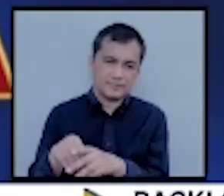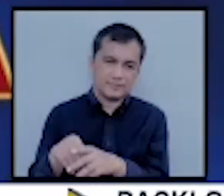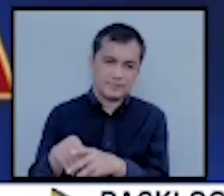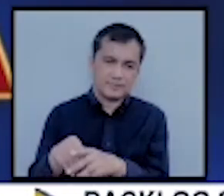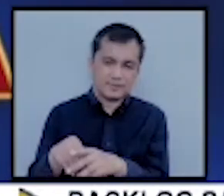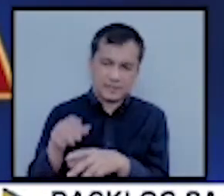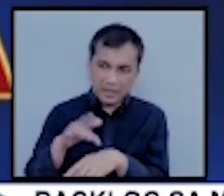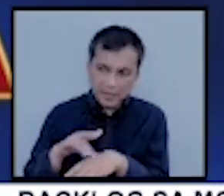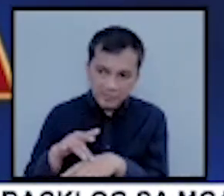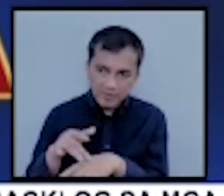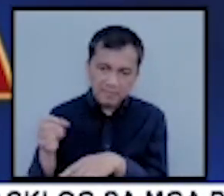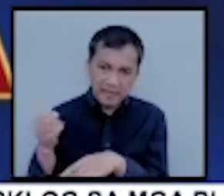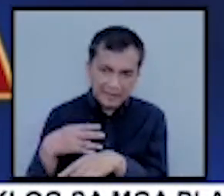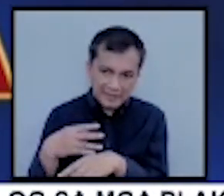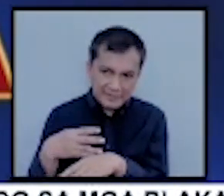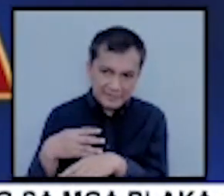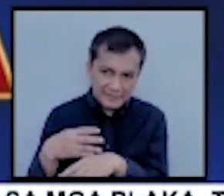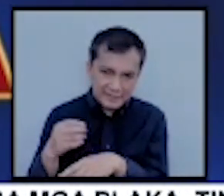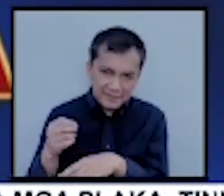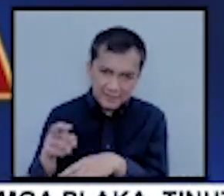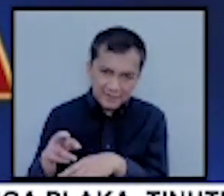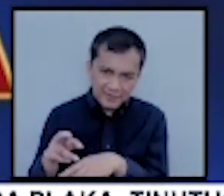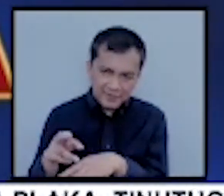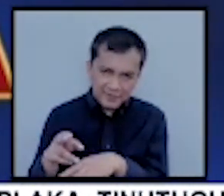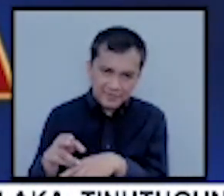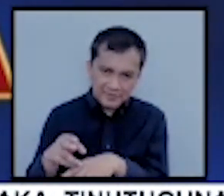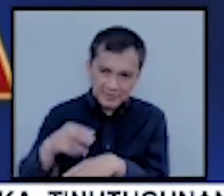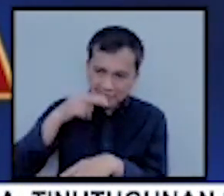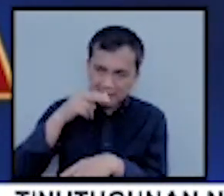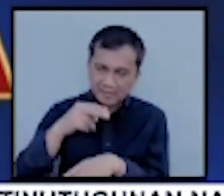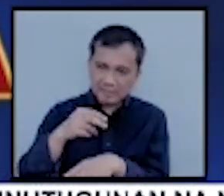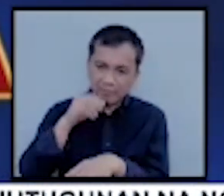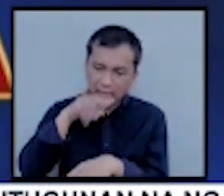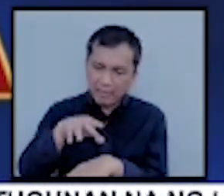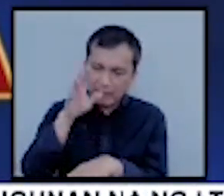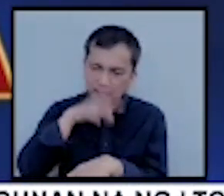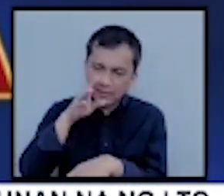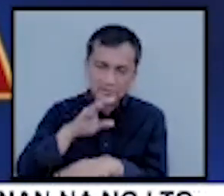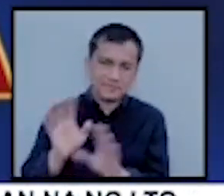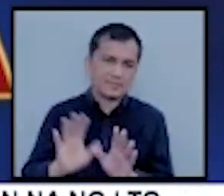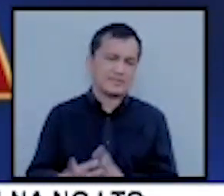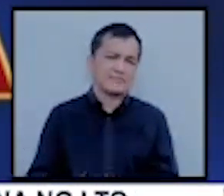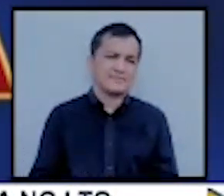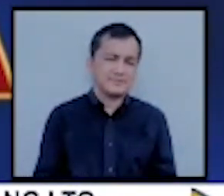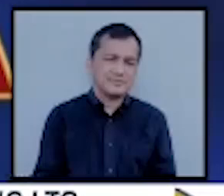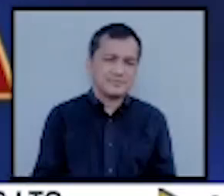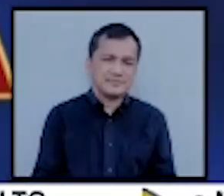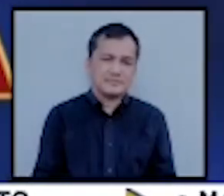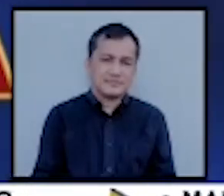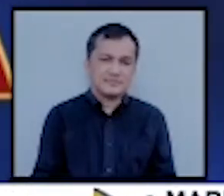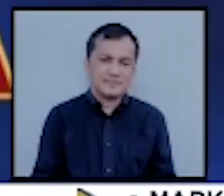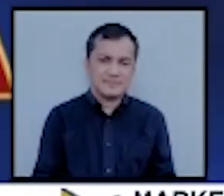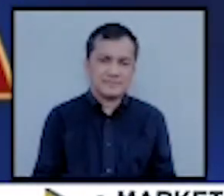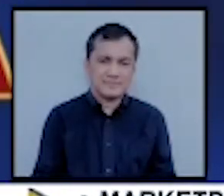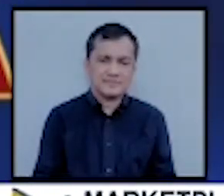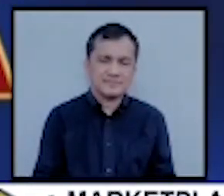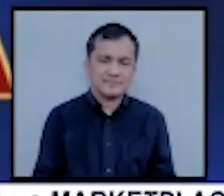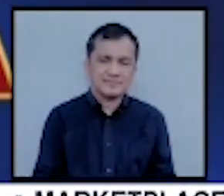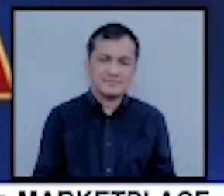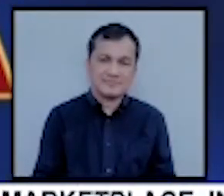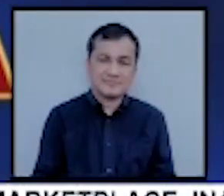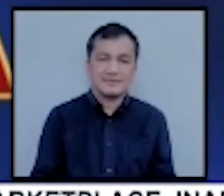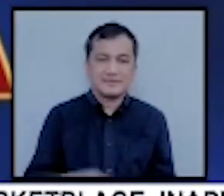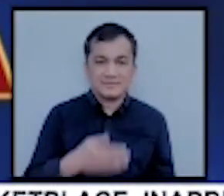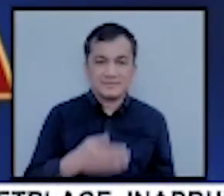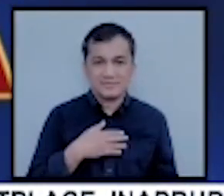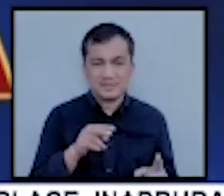buhok, na pangit siya, o kaya hindi siya magandang manamit o bad breath siya. Hindi na po pwede yun. So, dyan lang bang po ang aking punto de vista